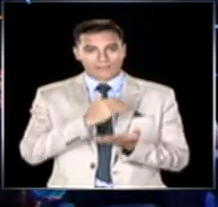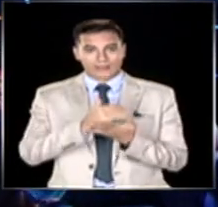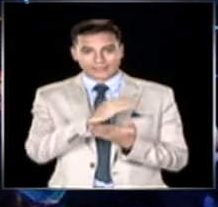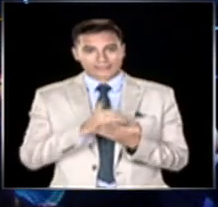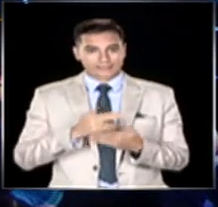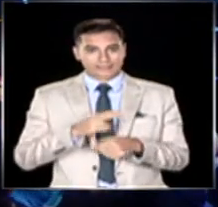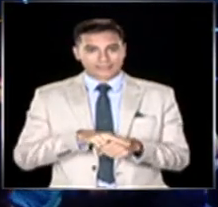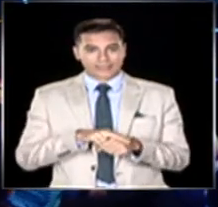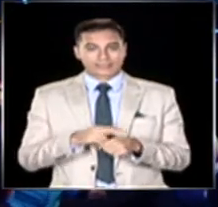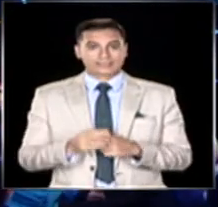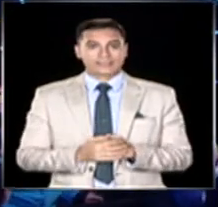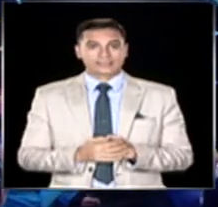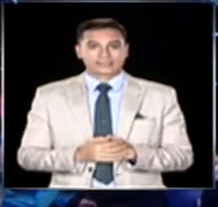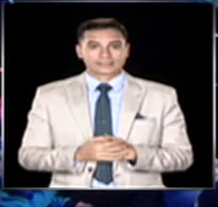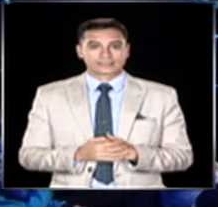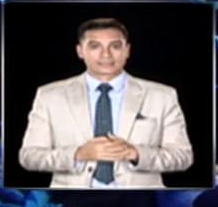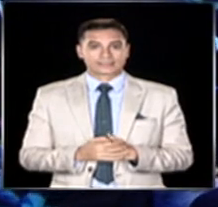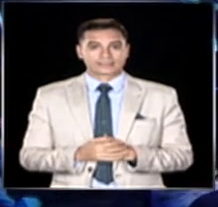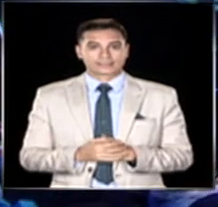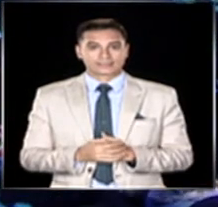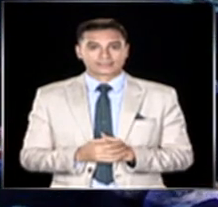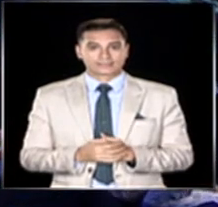تاني. تعالى مكاني يا أدهم.